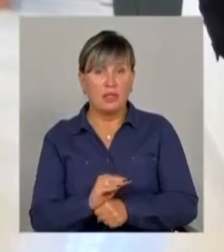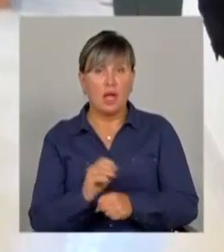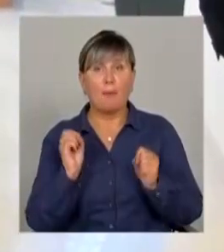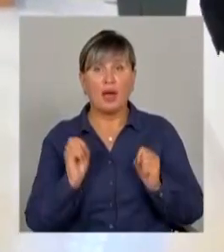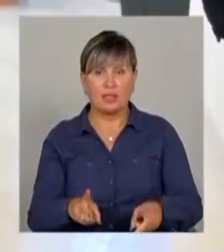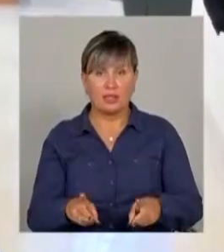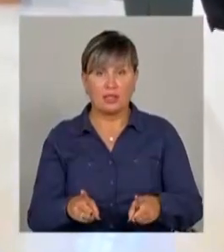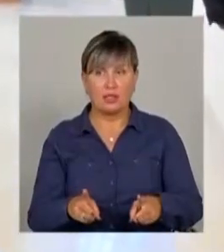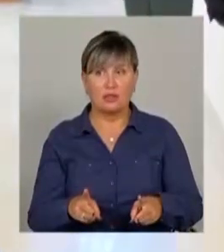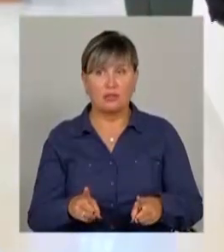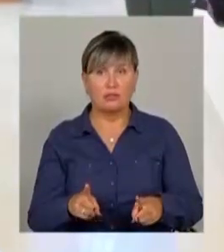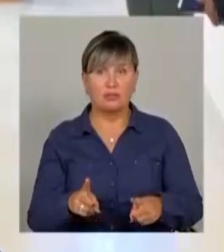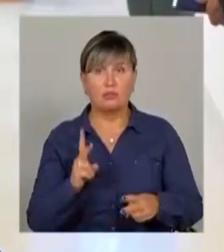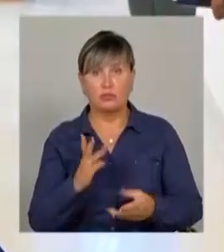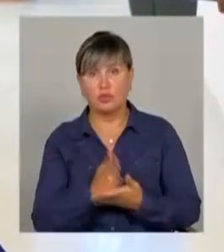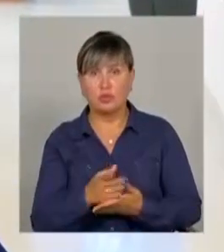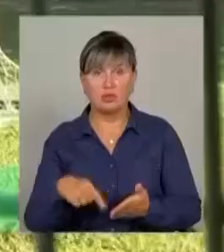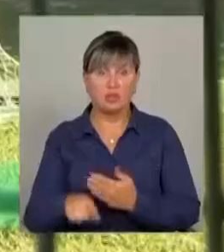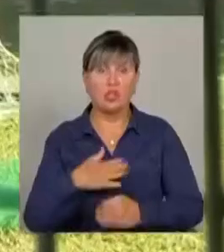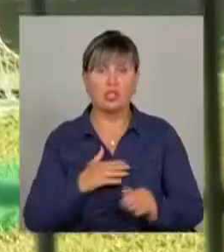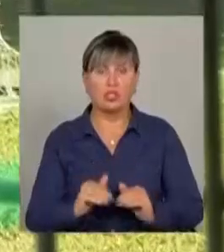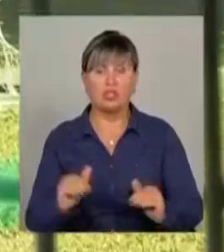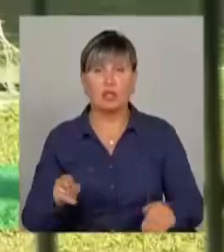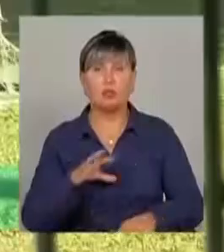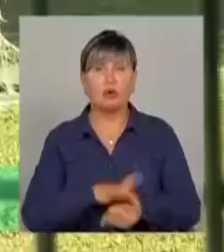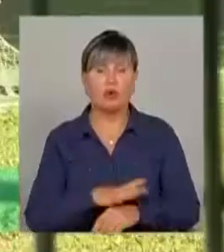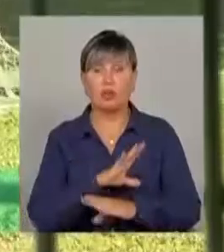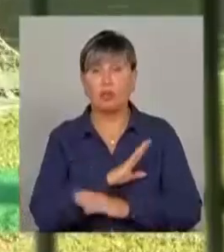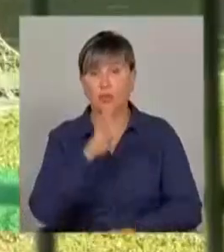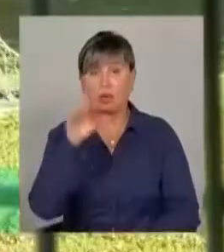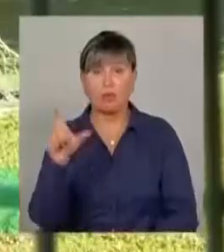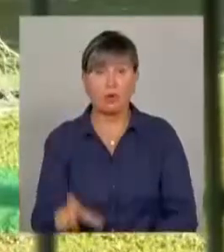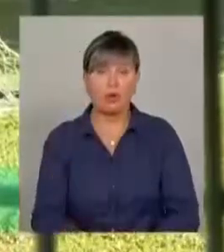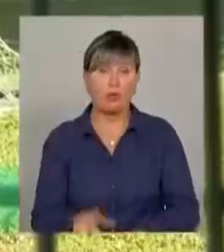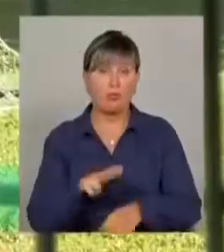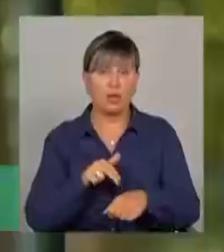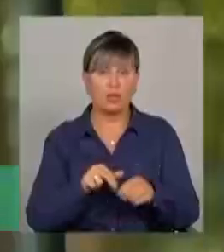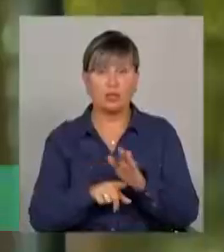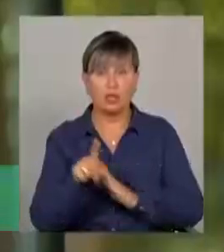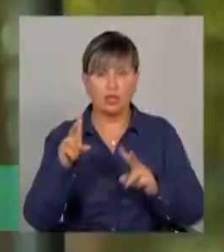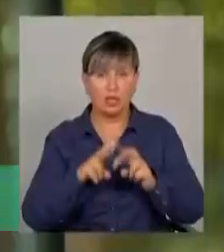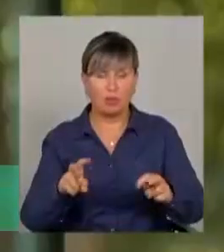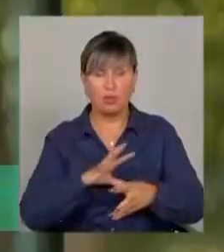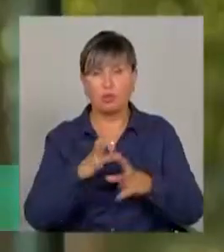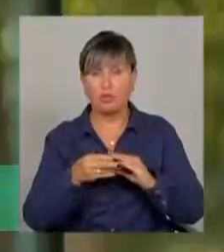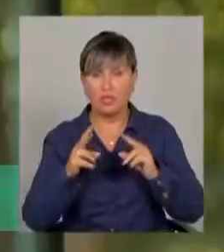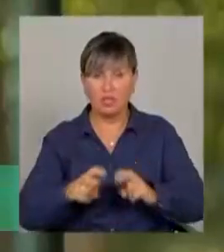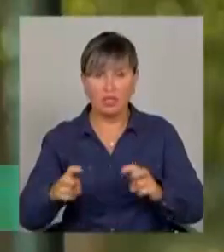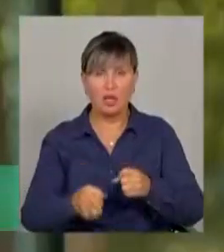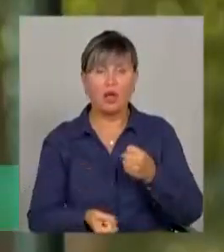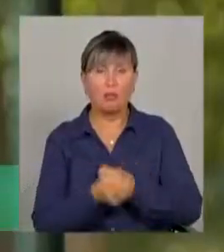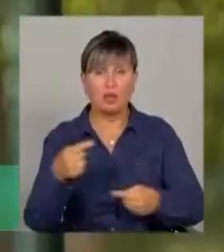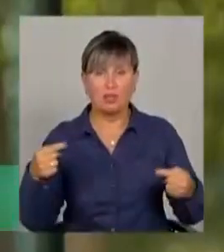опасности подвергающие жизнь наших детей по факту гибели подростков полиции начали расследование по результатам следователя